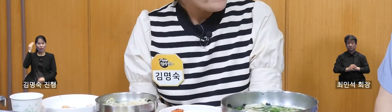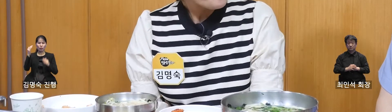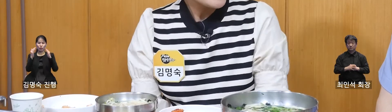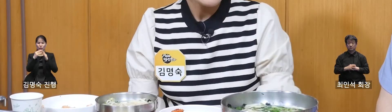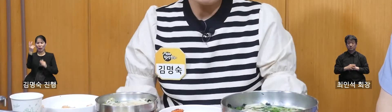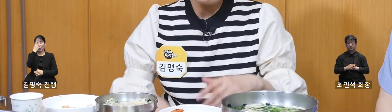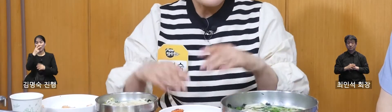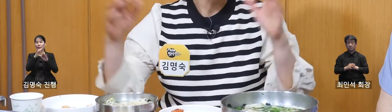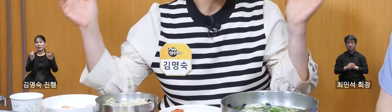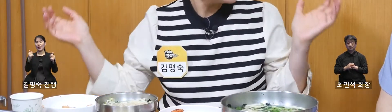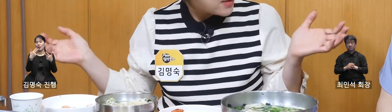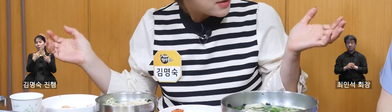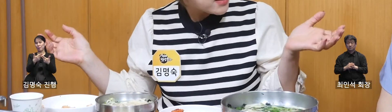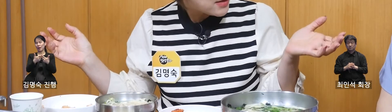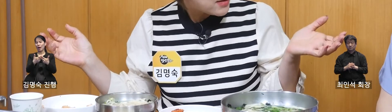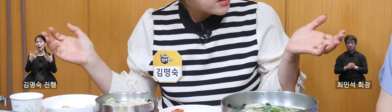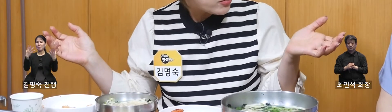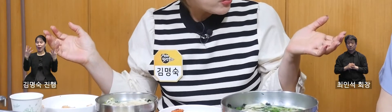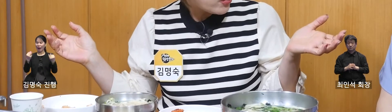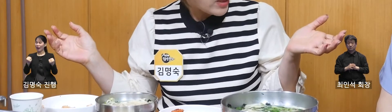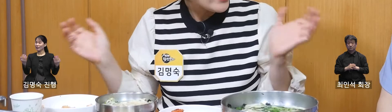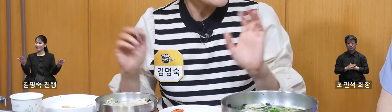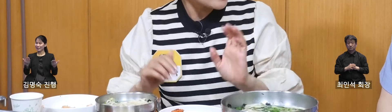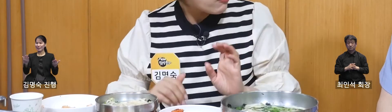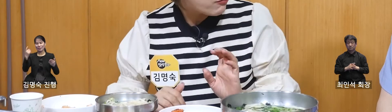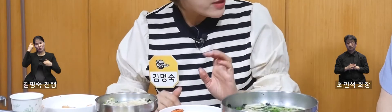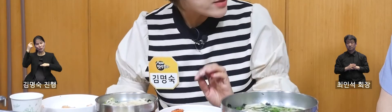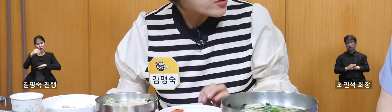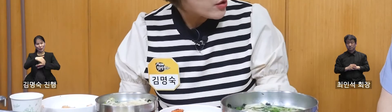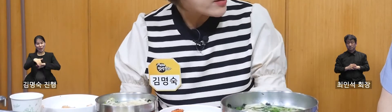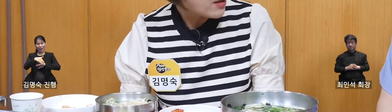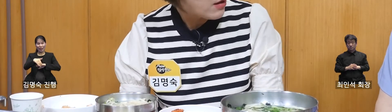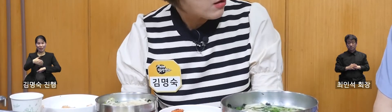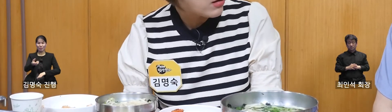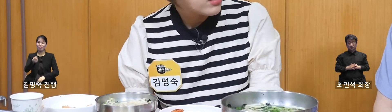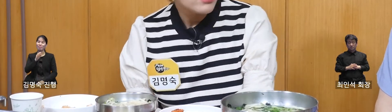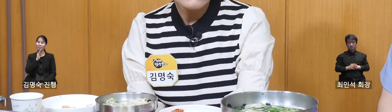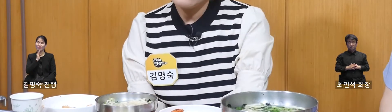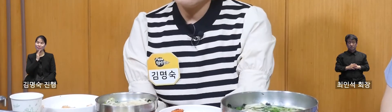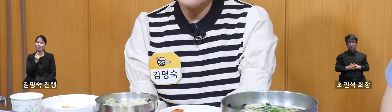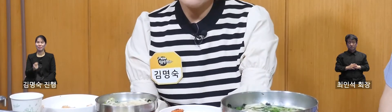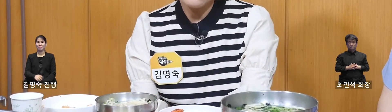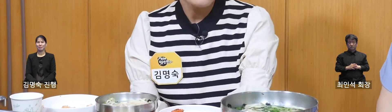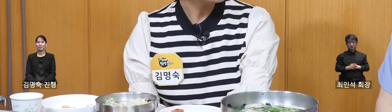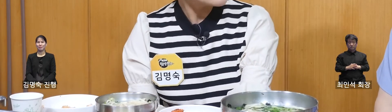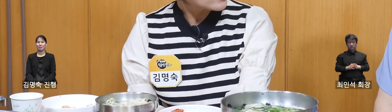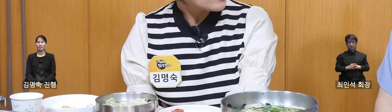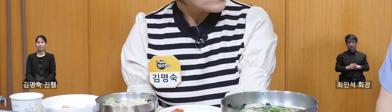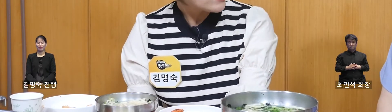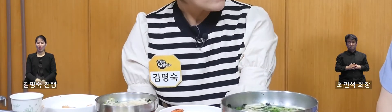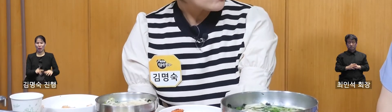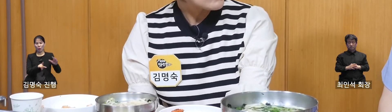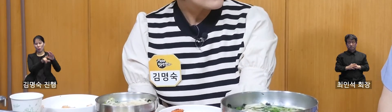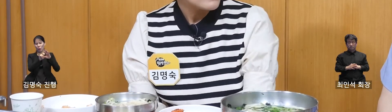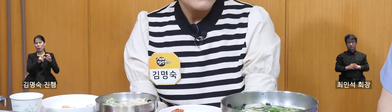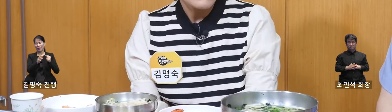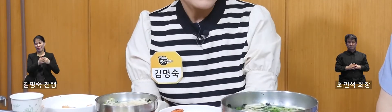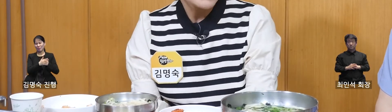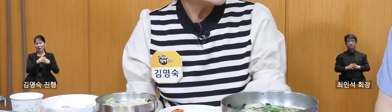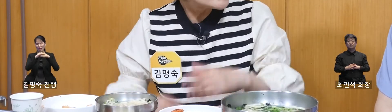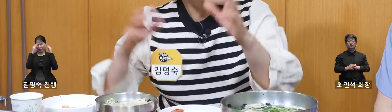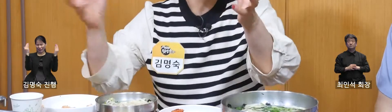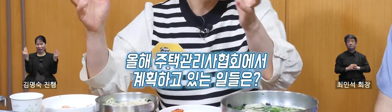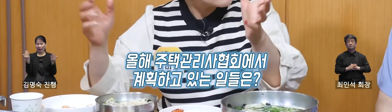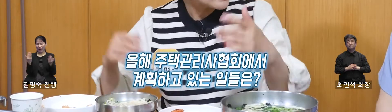대한주택관리사협회가 이렇게 많은 일들을 또 계획하고 계실 것 같아요. 네네. 아무래도 뭐 코로나 때문에